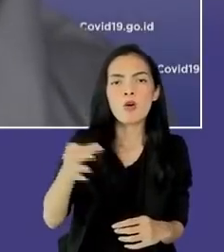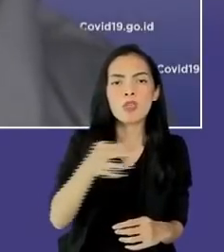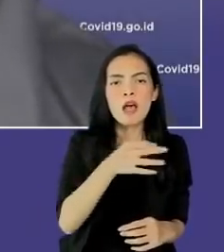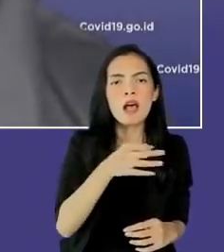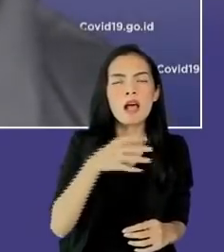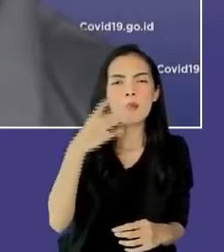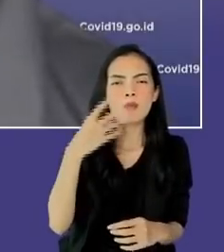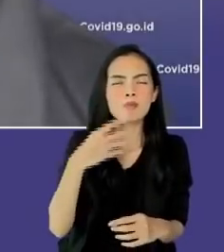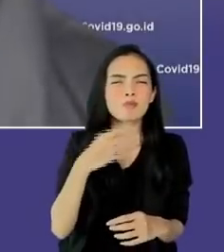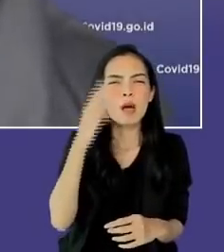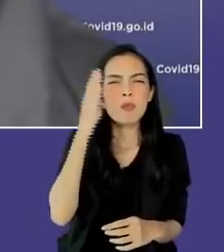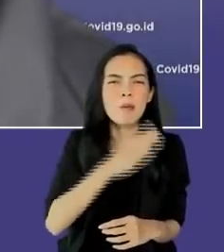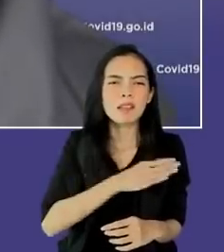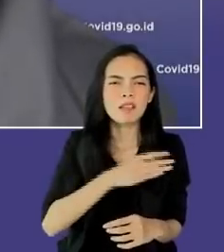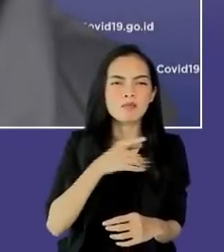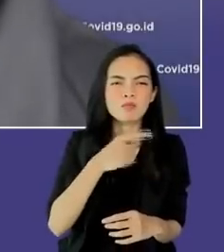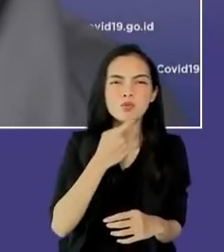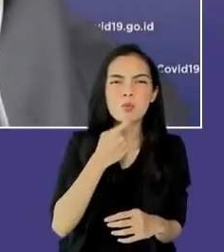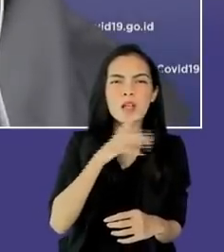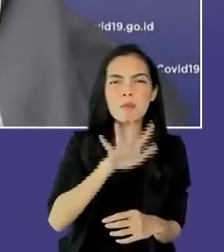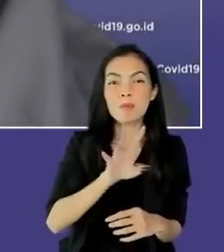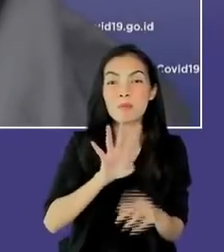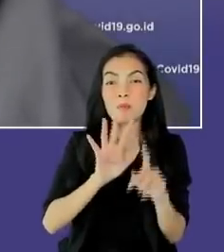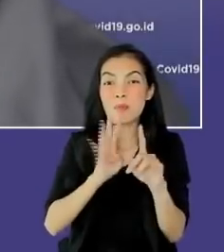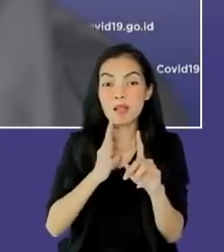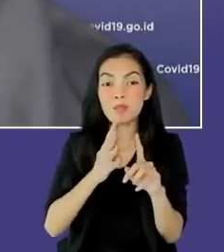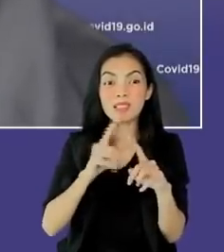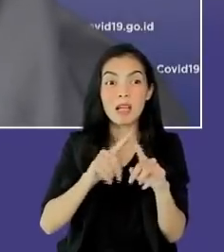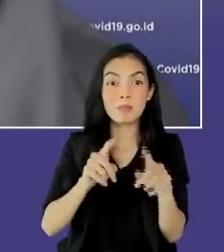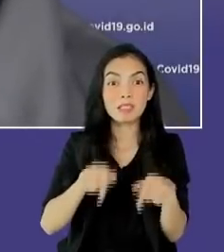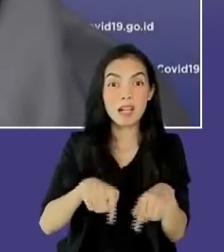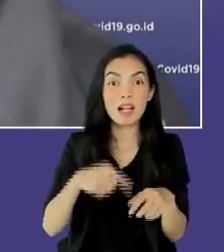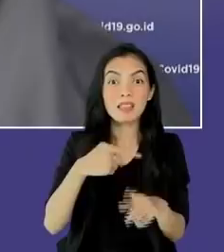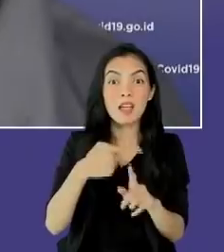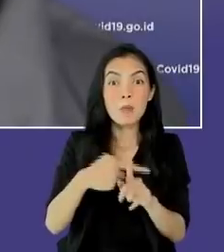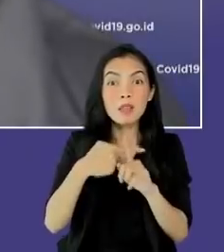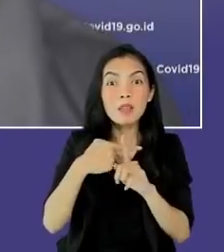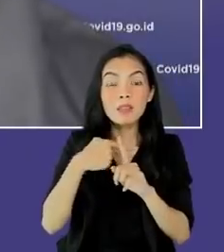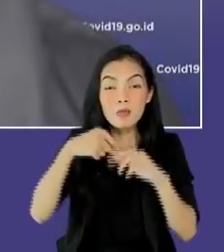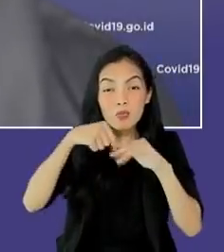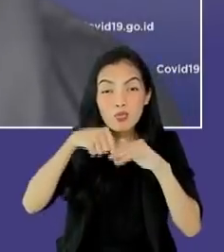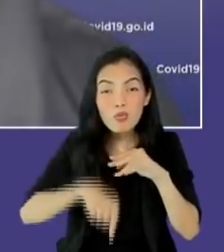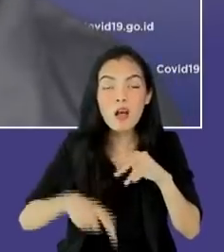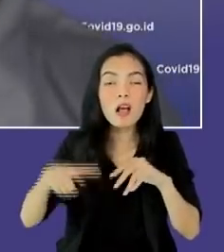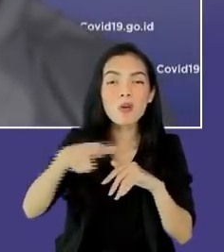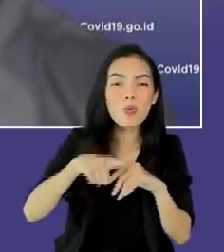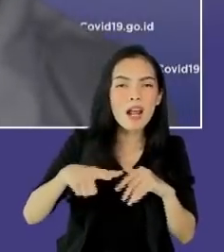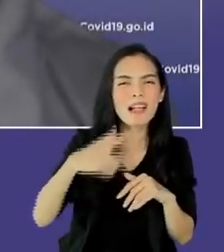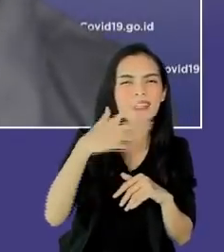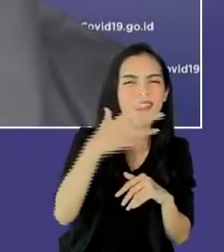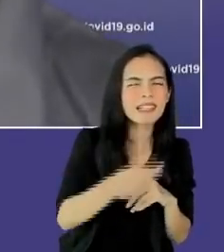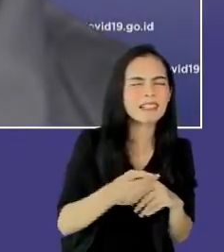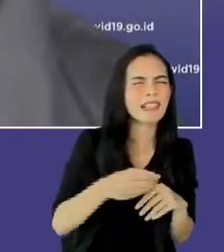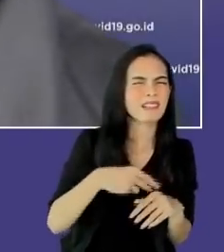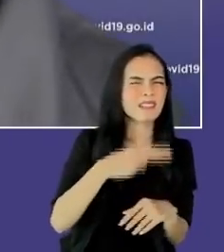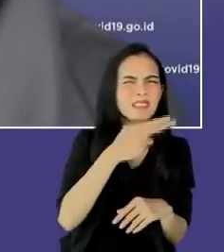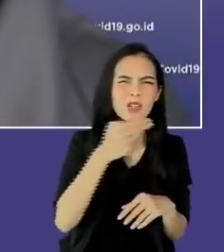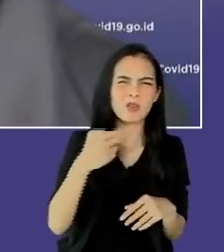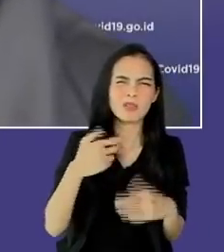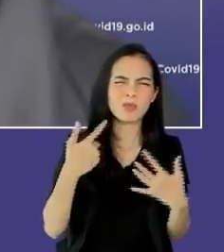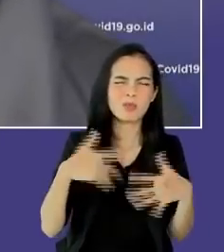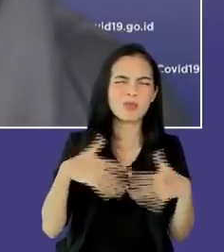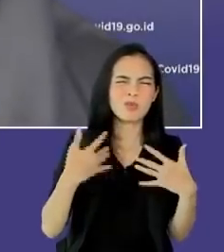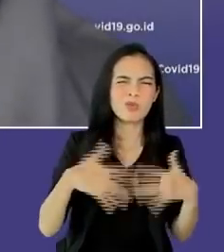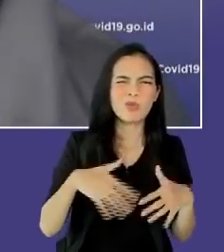hanya 514. Sekarang kita harus sama-sama lari-lari sekian per puluh ribu kelurahan dan desa yang ada di Indonesia. Jadi pelajarannya